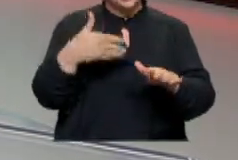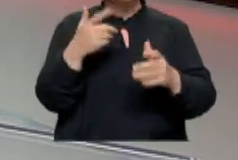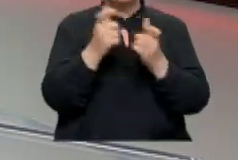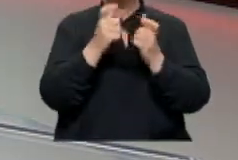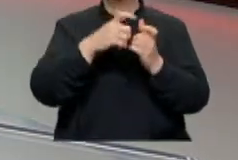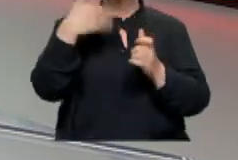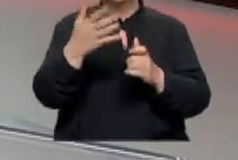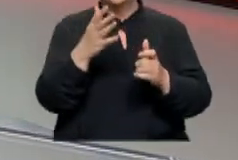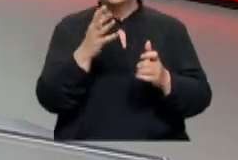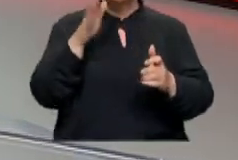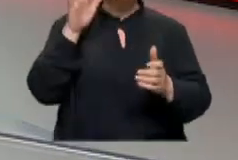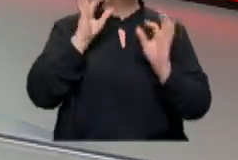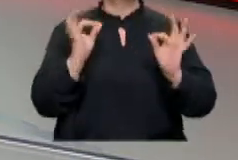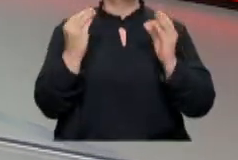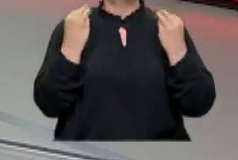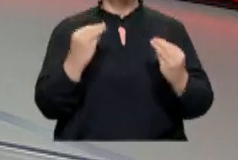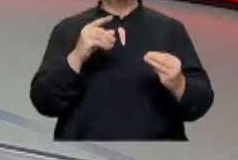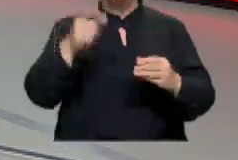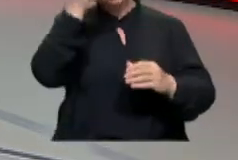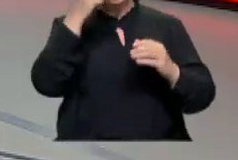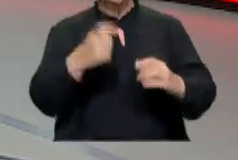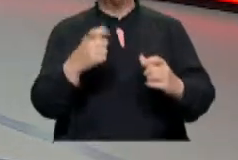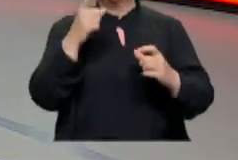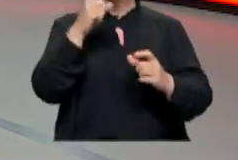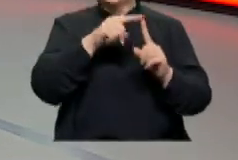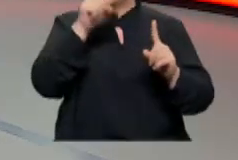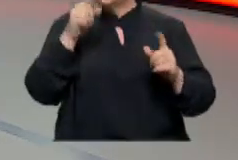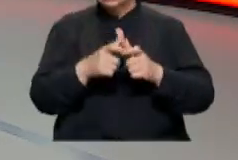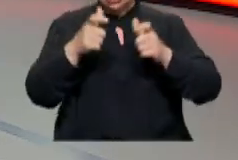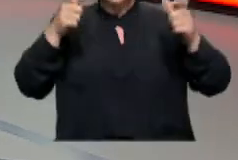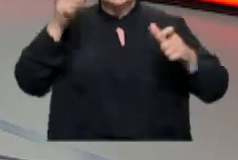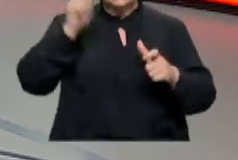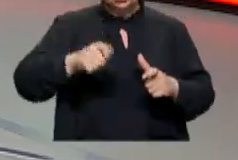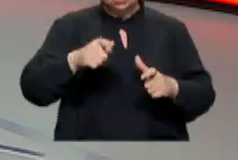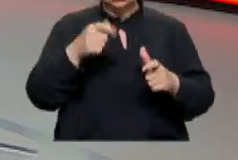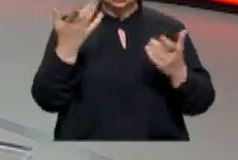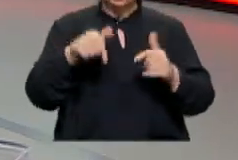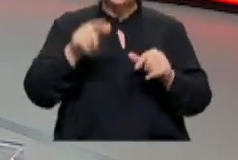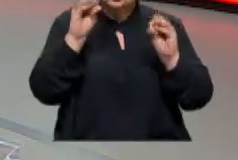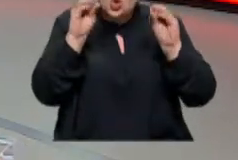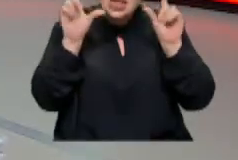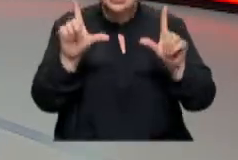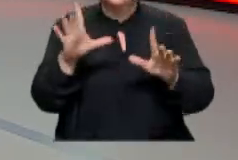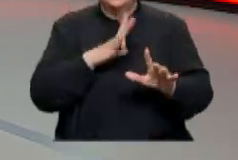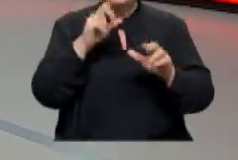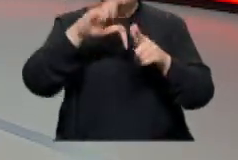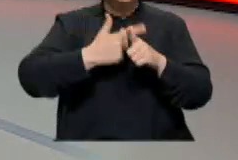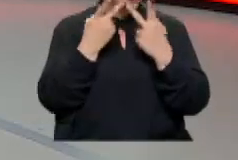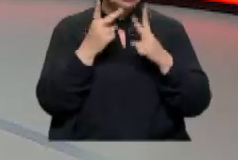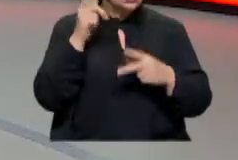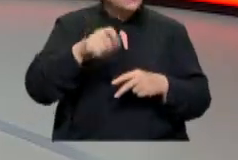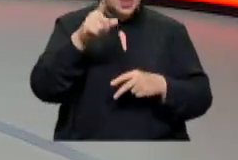toplantıdan sonra ayağı yere basan ve bu memlekette bir yerden bir yere bizi getirecek ki şimdi çok ihtiyacımız var. Bir proje